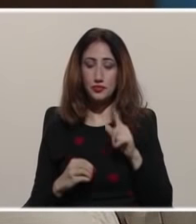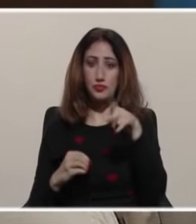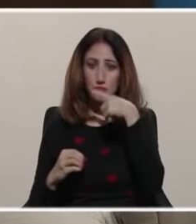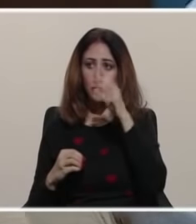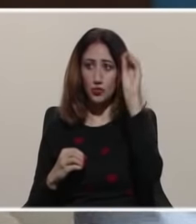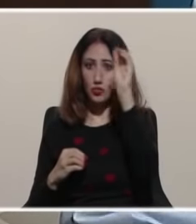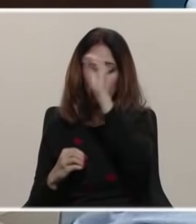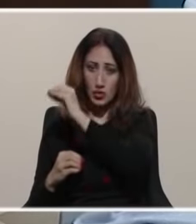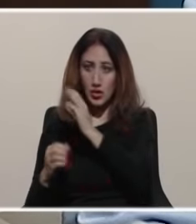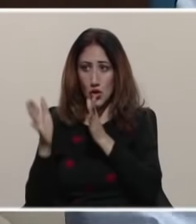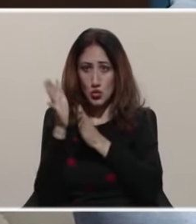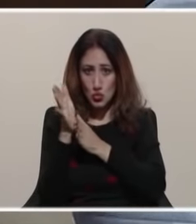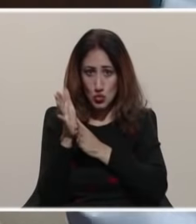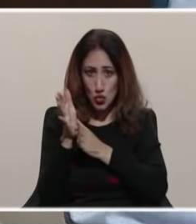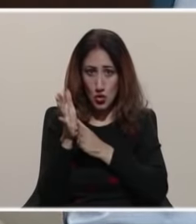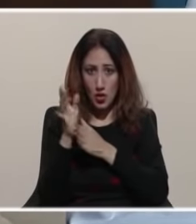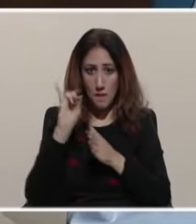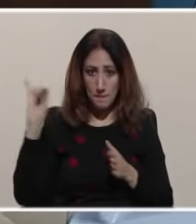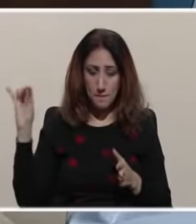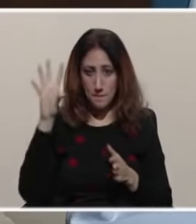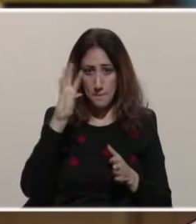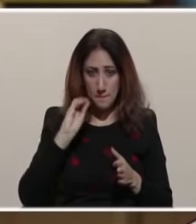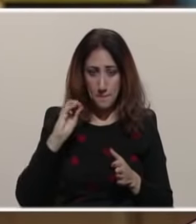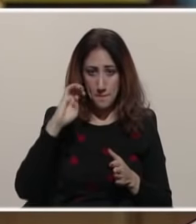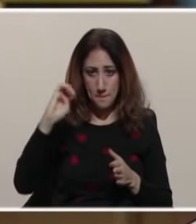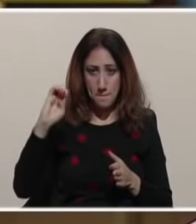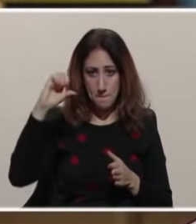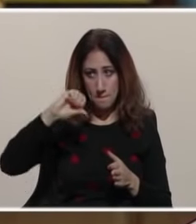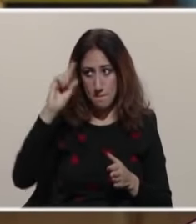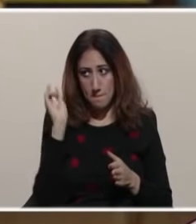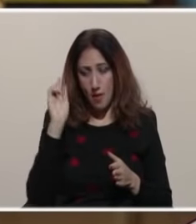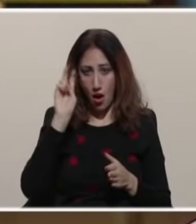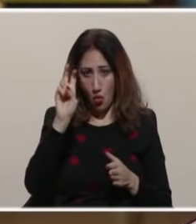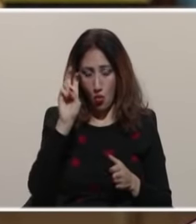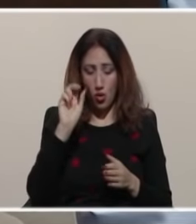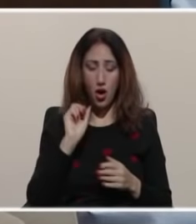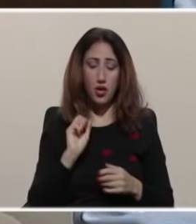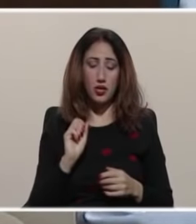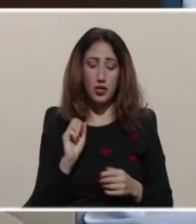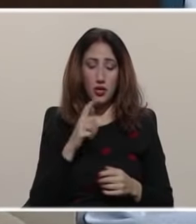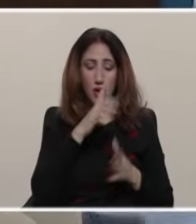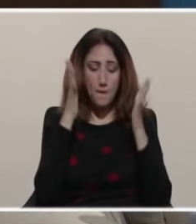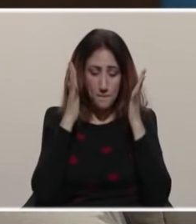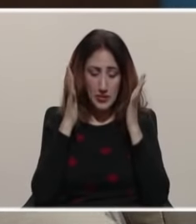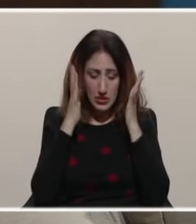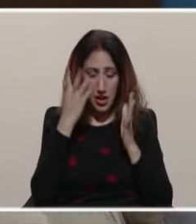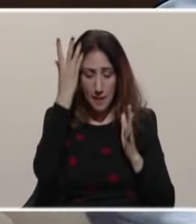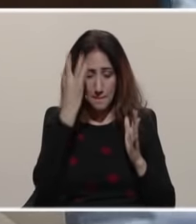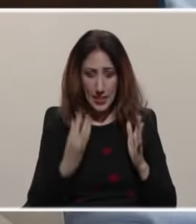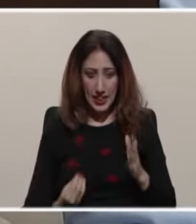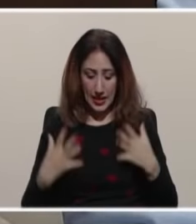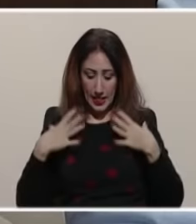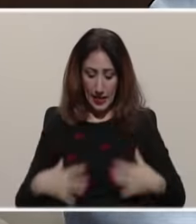إلى سنة مهجورة. أحيانا كتير يا أستاذ عمرو، يا دكتورنا الجميل، بنقيم الليل بثياب